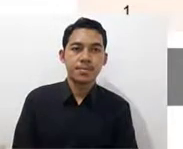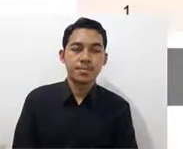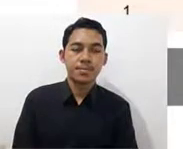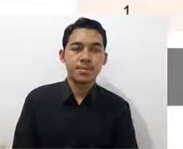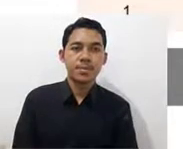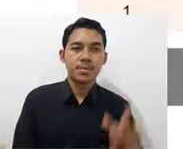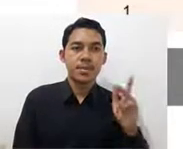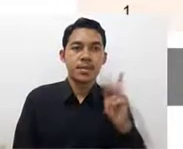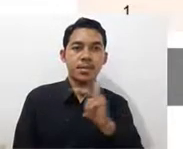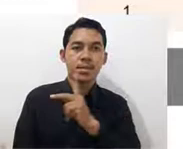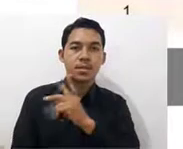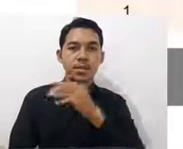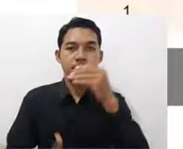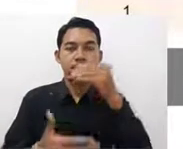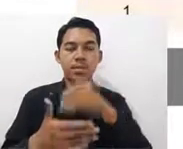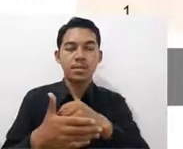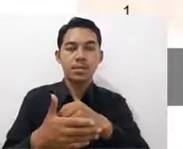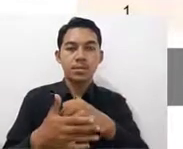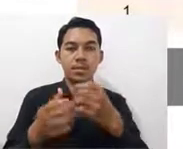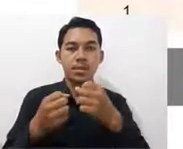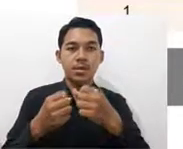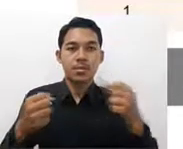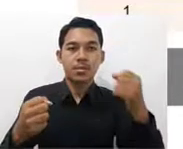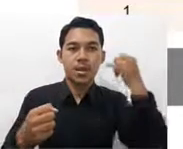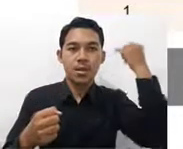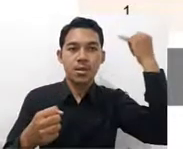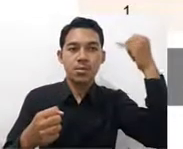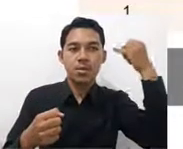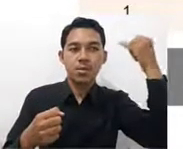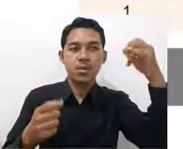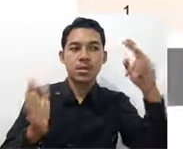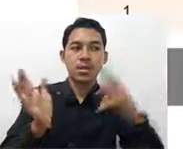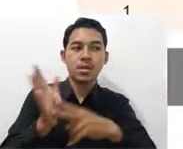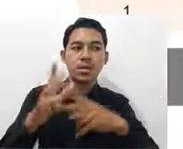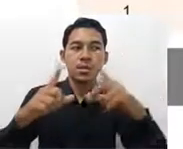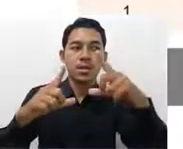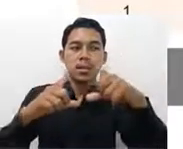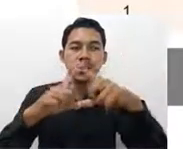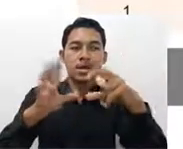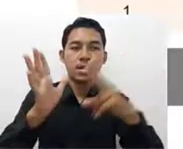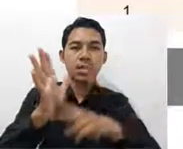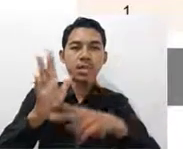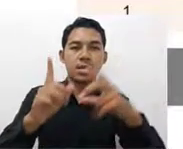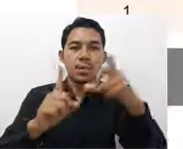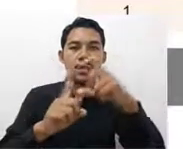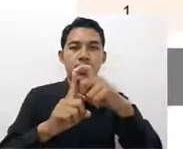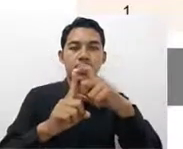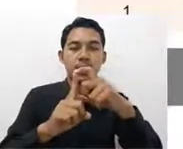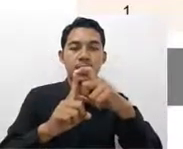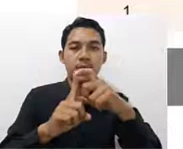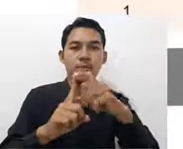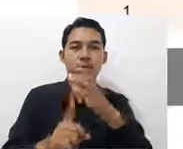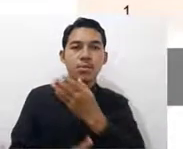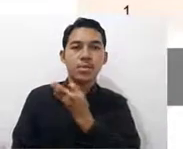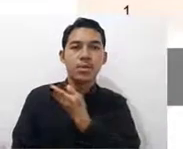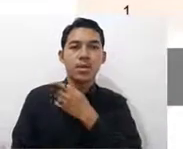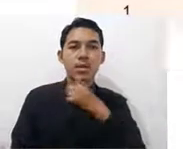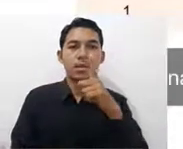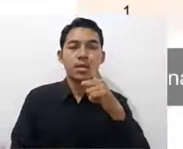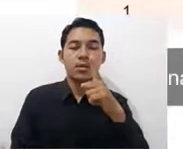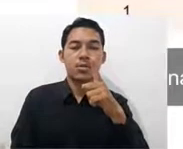Nah, kita masuk ke gerbang logika NAND. Nah, gerbang logika NAND ini memiliki dua atau lebih input dan hanya punya satu